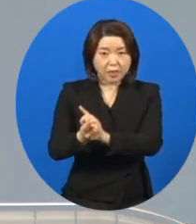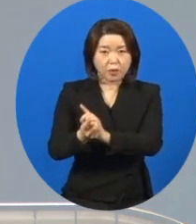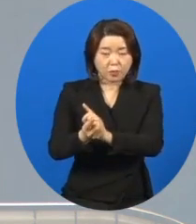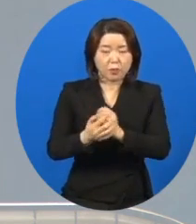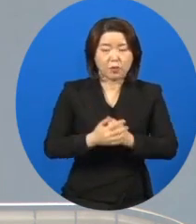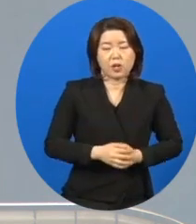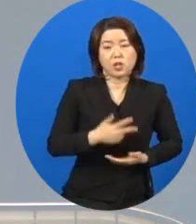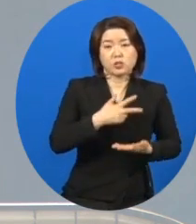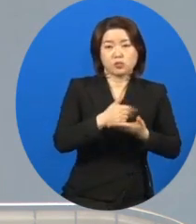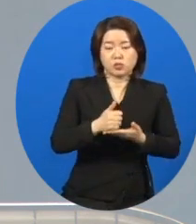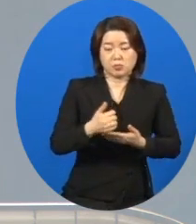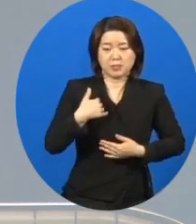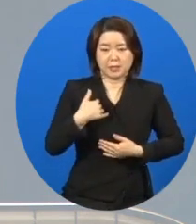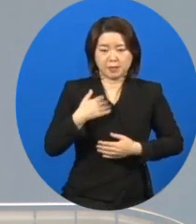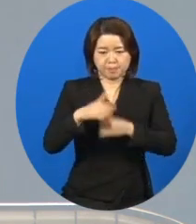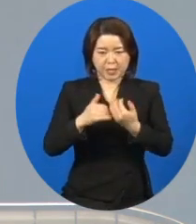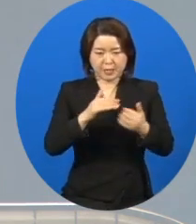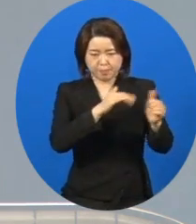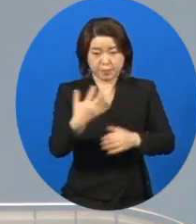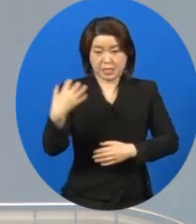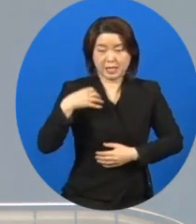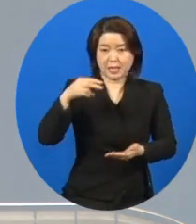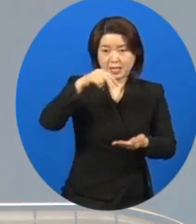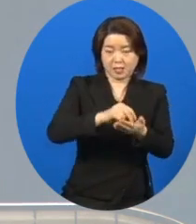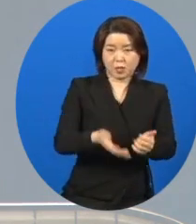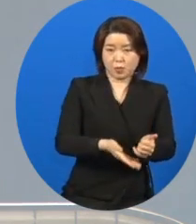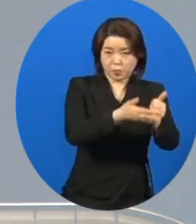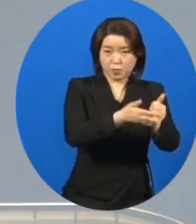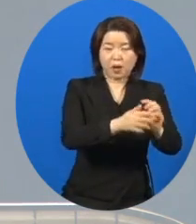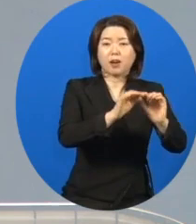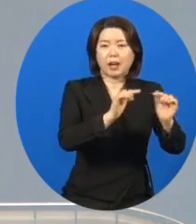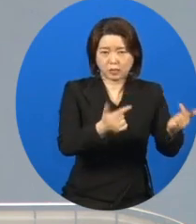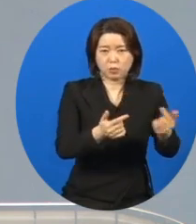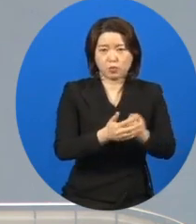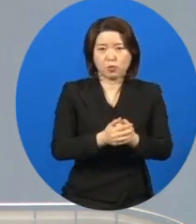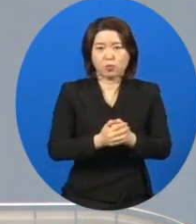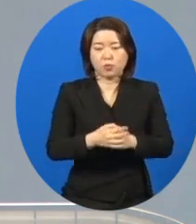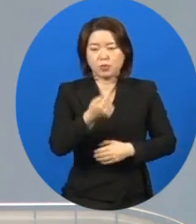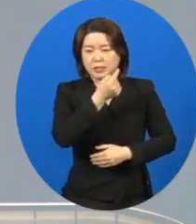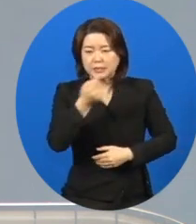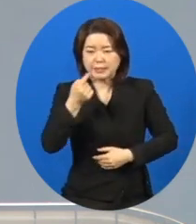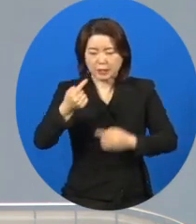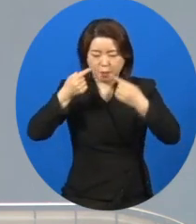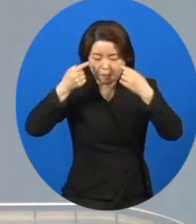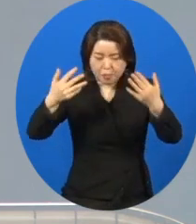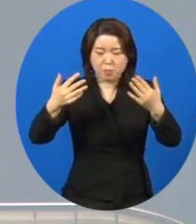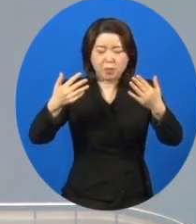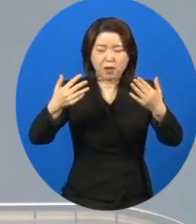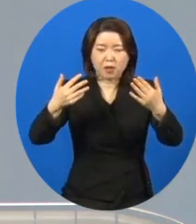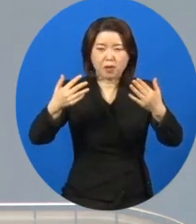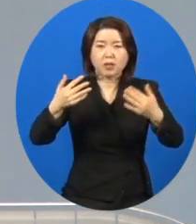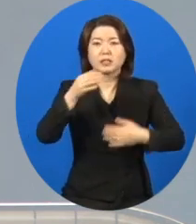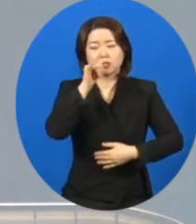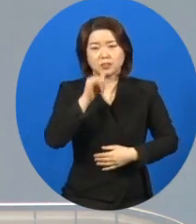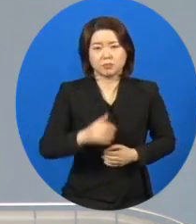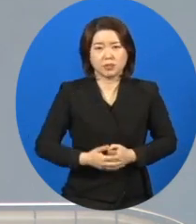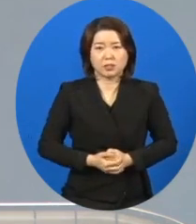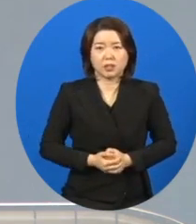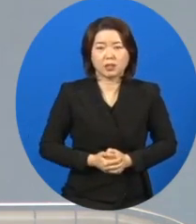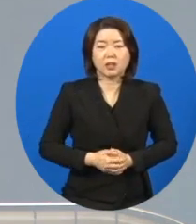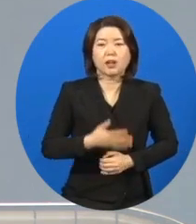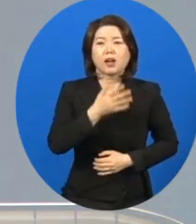나를 사명으로 세웠다고 말하지 않고 증거가 너무 분명한 증거가 있었어요.